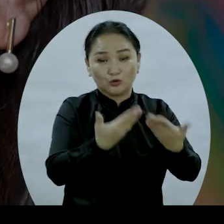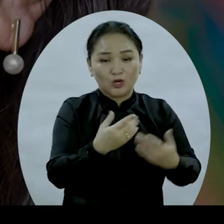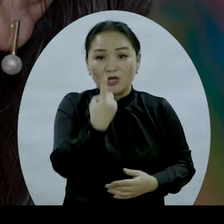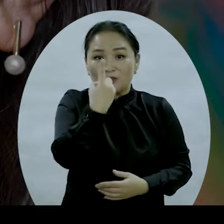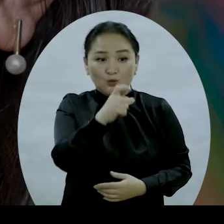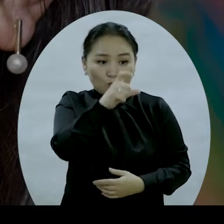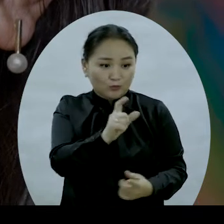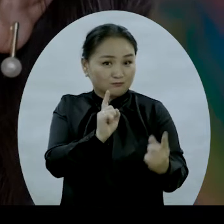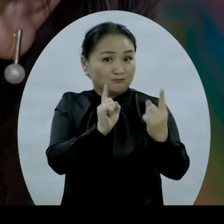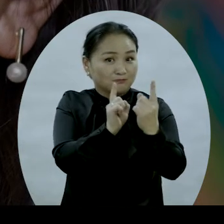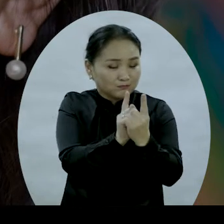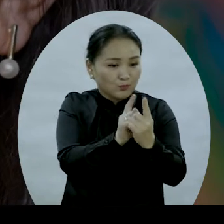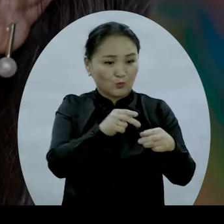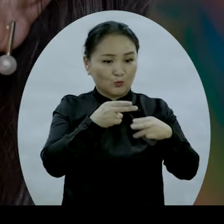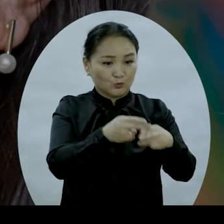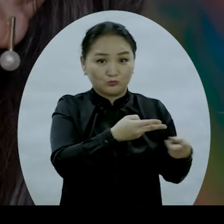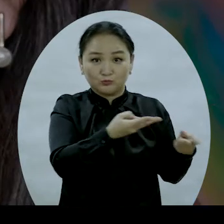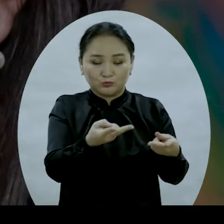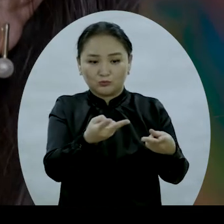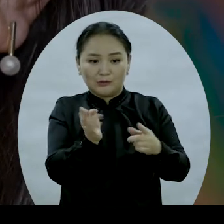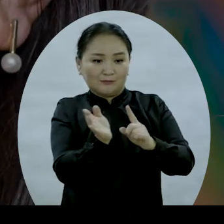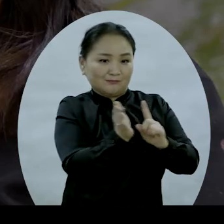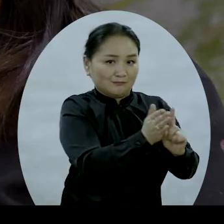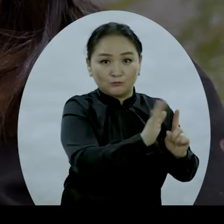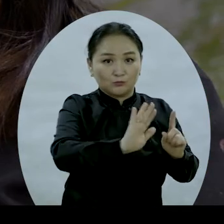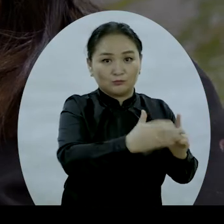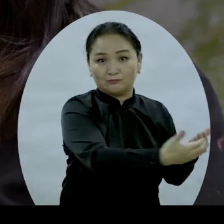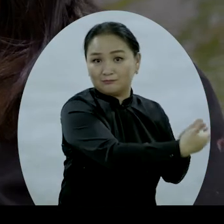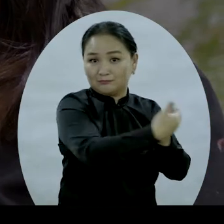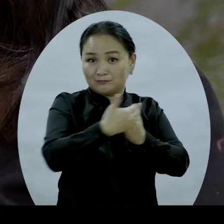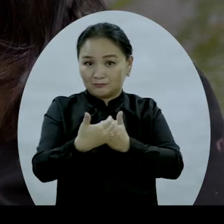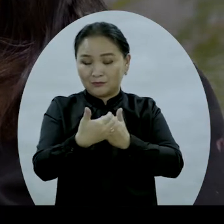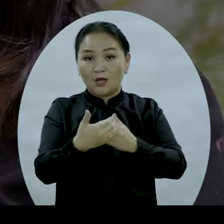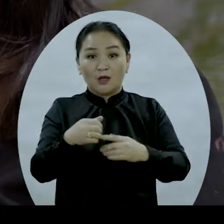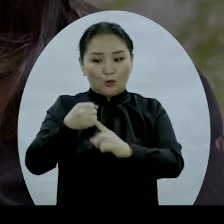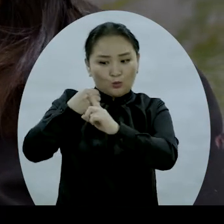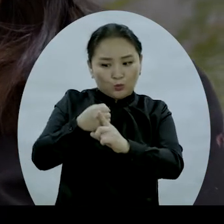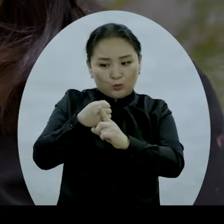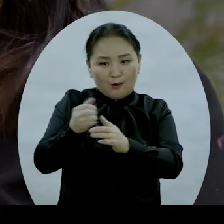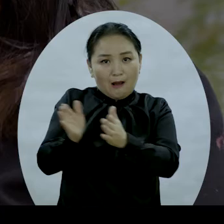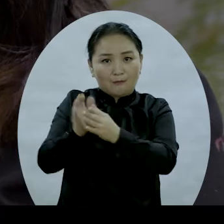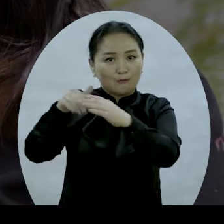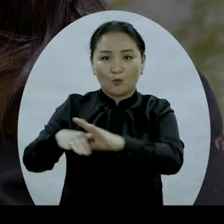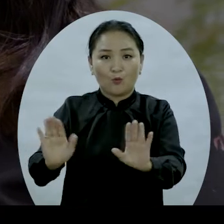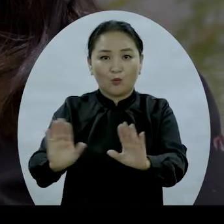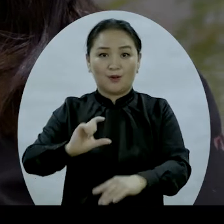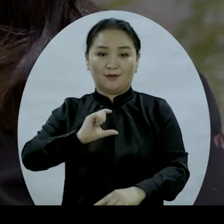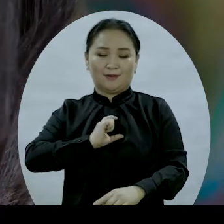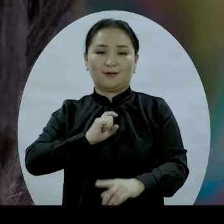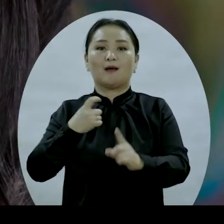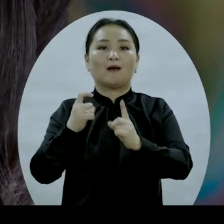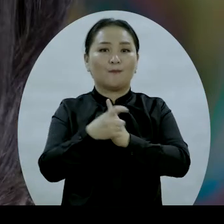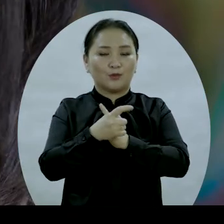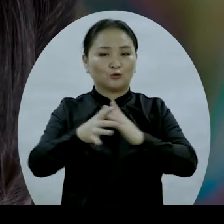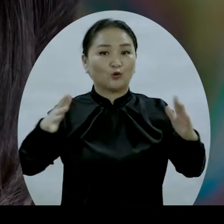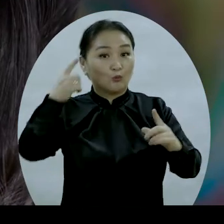нэг үйлчлүүлэгчийг одоо бас тийм үйлчилгээнээс гадуур орохгүй, хүчирхийлүүлэгчтэй хамт байлгахгүй, илүү эрхийг нь хамгаалах